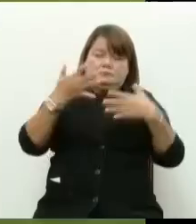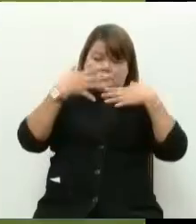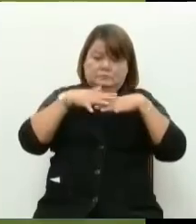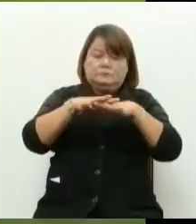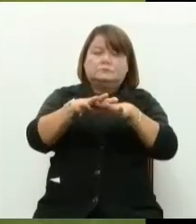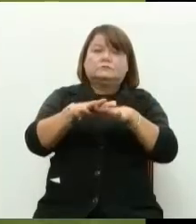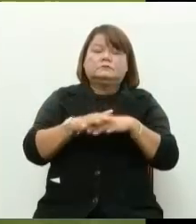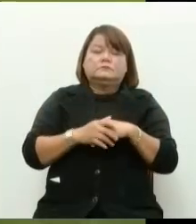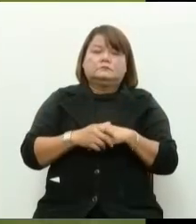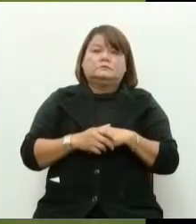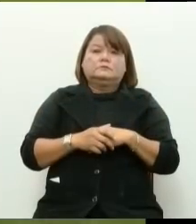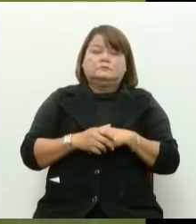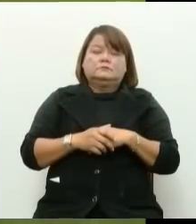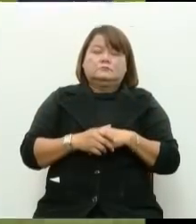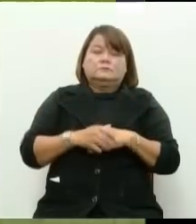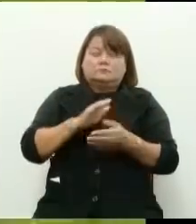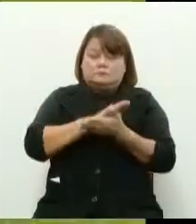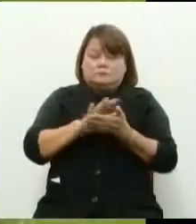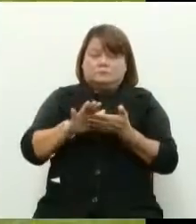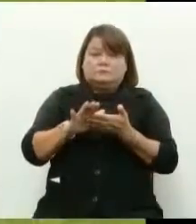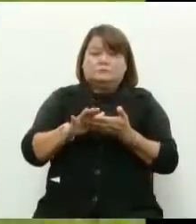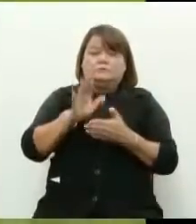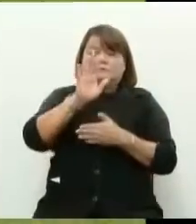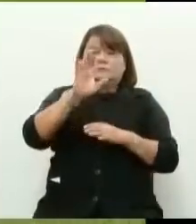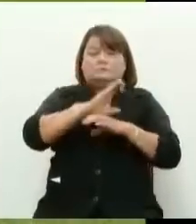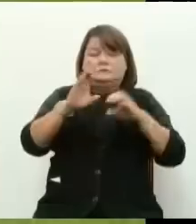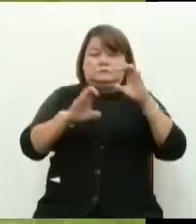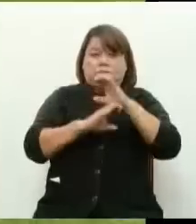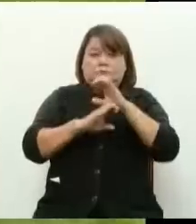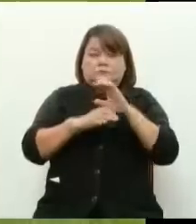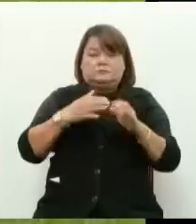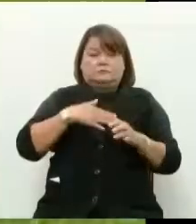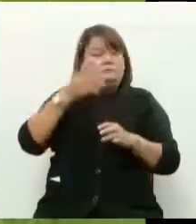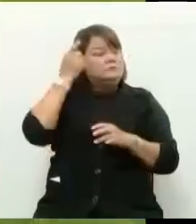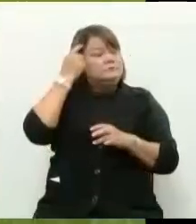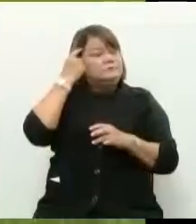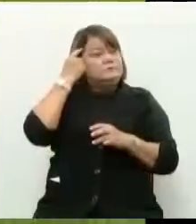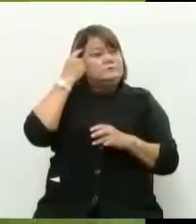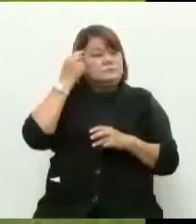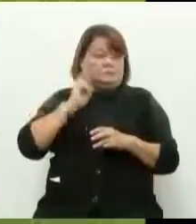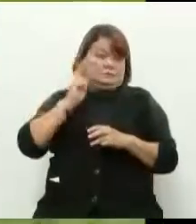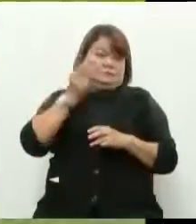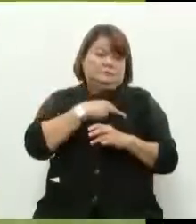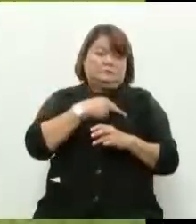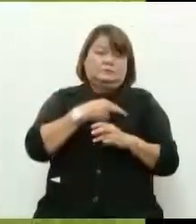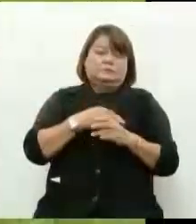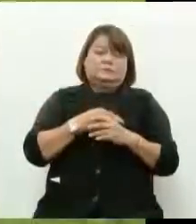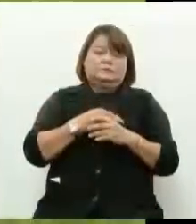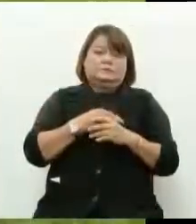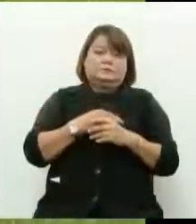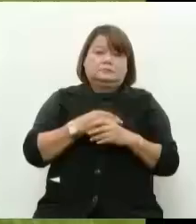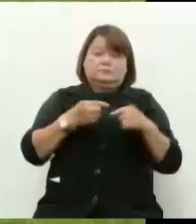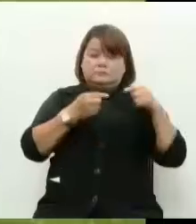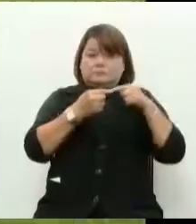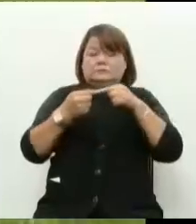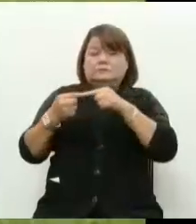ครับความสำเร็จของโครงการนี้เนี่ยผมคิดว่าเราจะต่อยอ